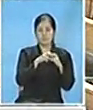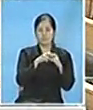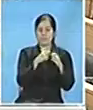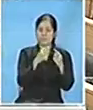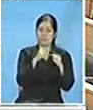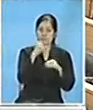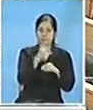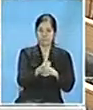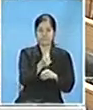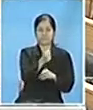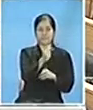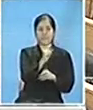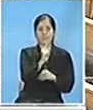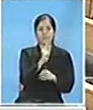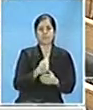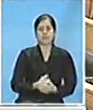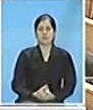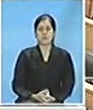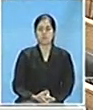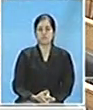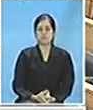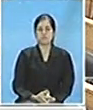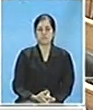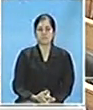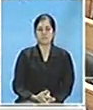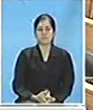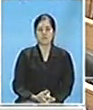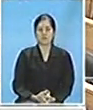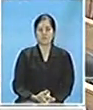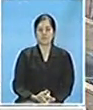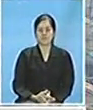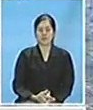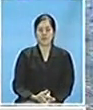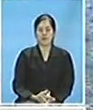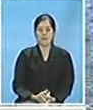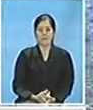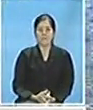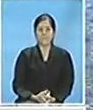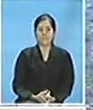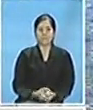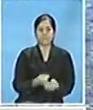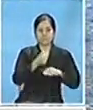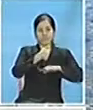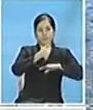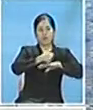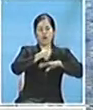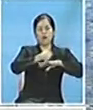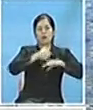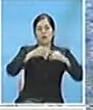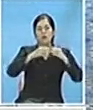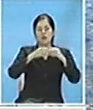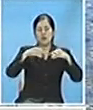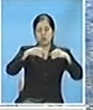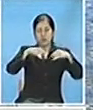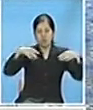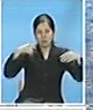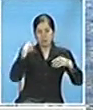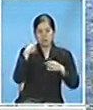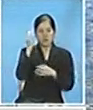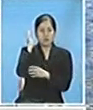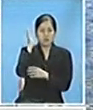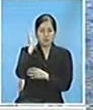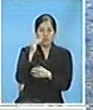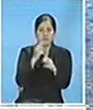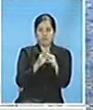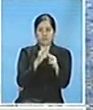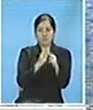ก็คือความเห็นของท่านผู้นำฝ่ายค้านและก็ท่านคุณหมอชนน่